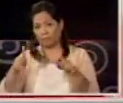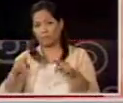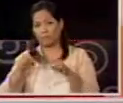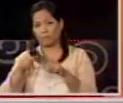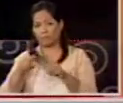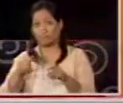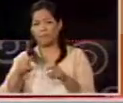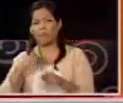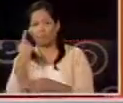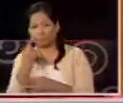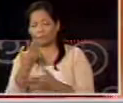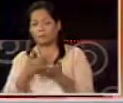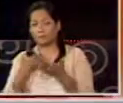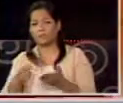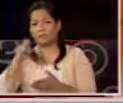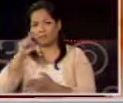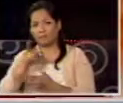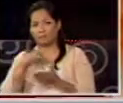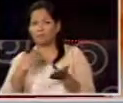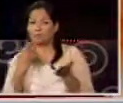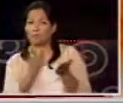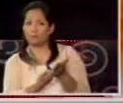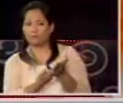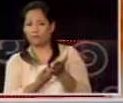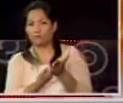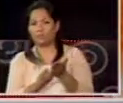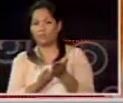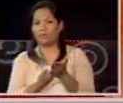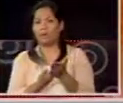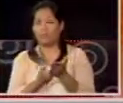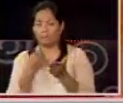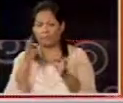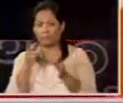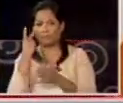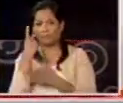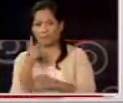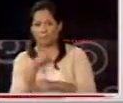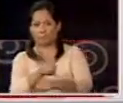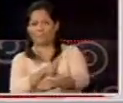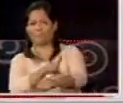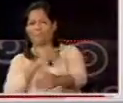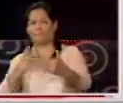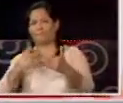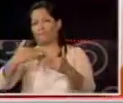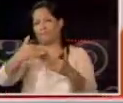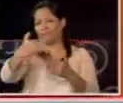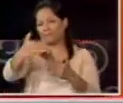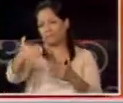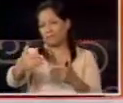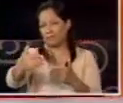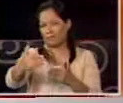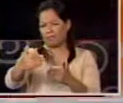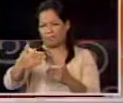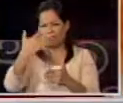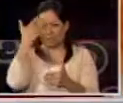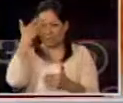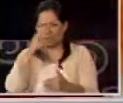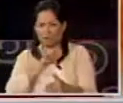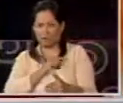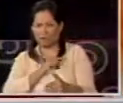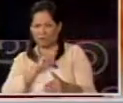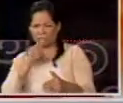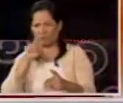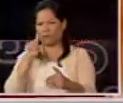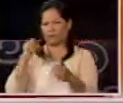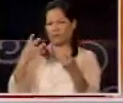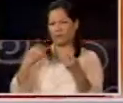niyang patotohanan dito. Pero po makita nyo, layo na ng inabot natin. Pati yung mga proceedings na hindi man lang alam na sheriff ay